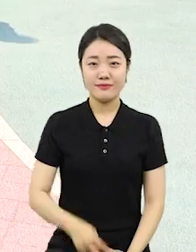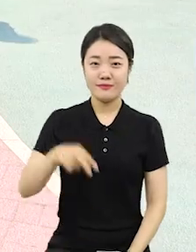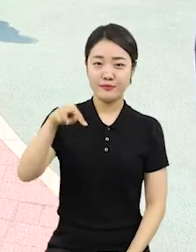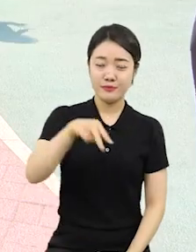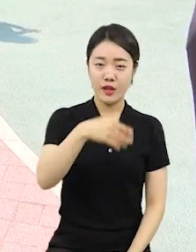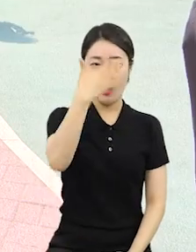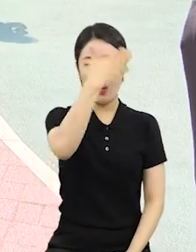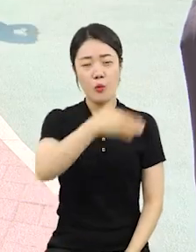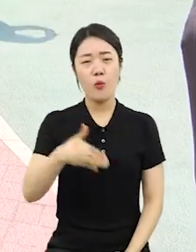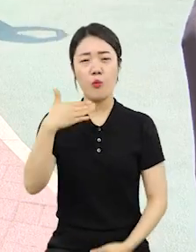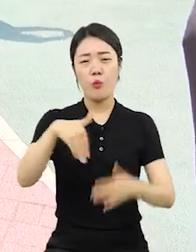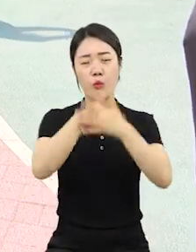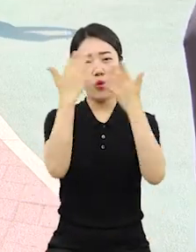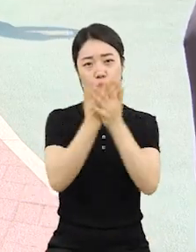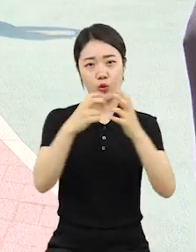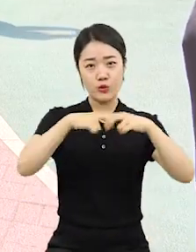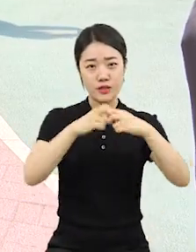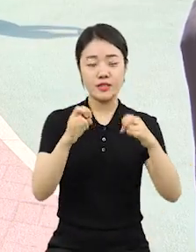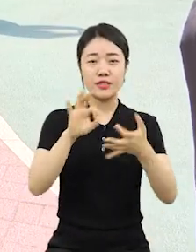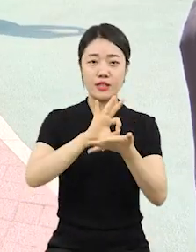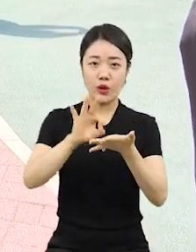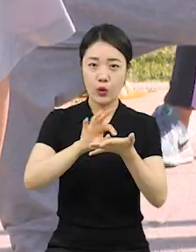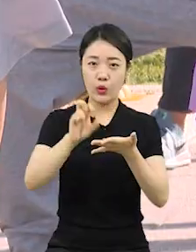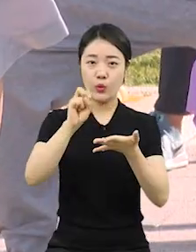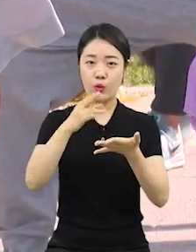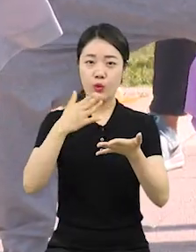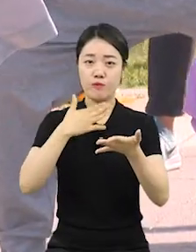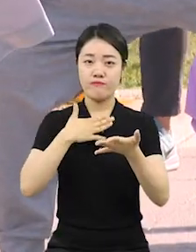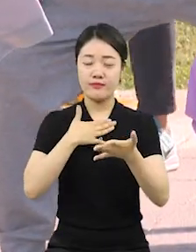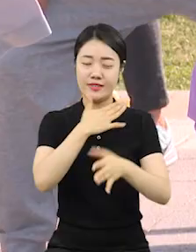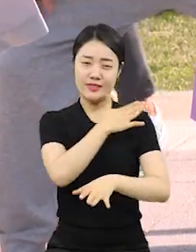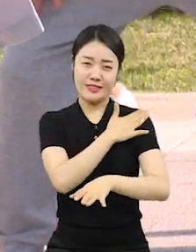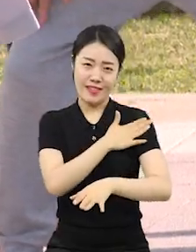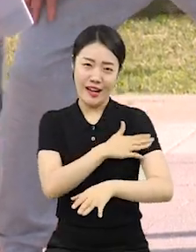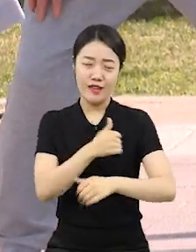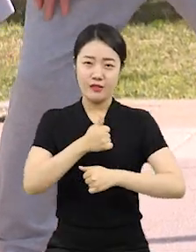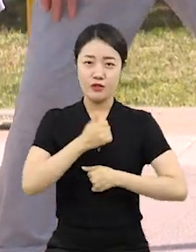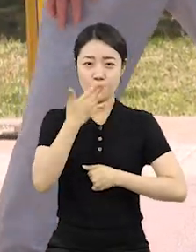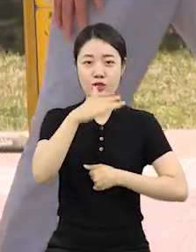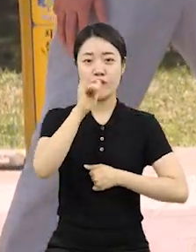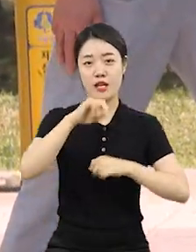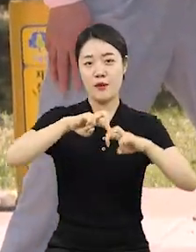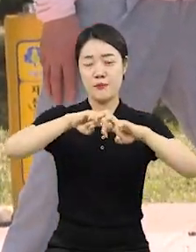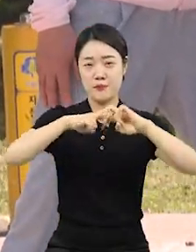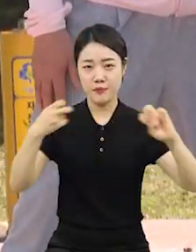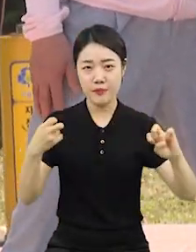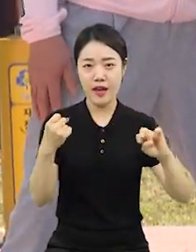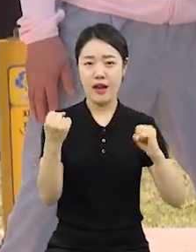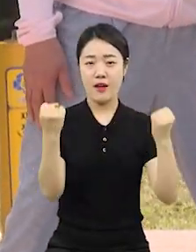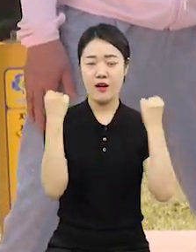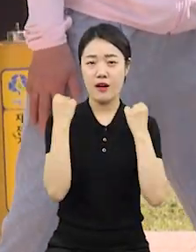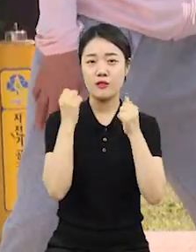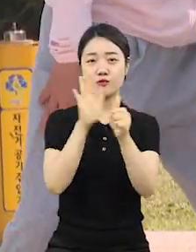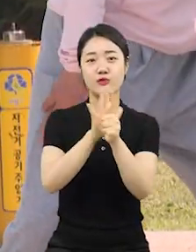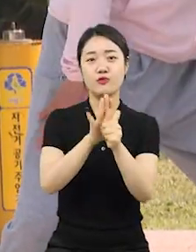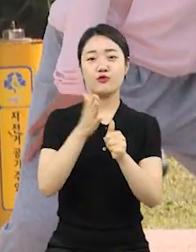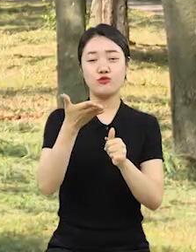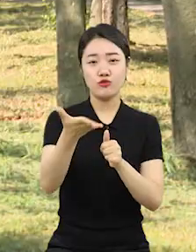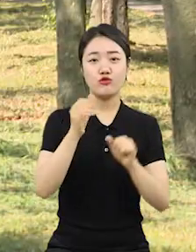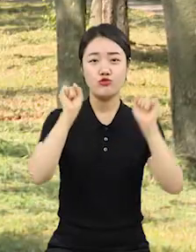걷기는 전신의 모든 관절을 사용하고 이를 지탱하는 근육이 반응하면서 신체 밸런스를 강화해주는 운동이라고